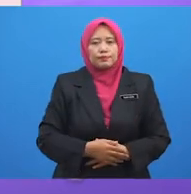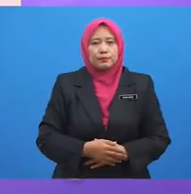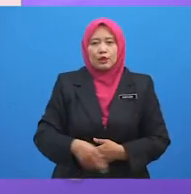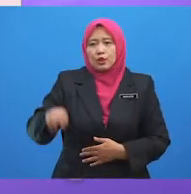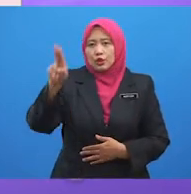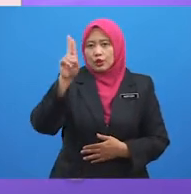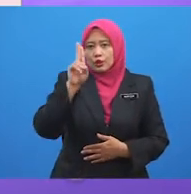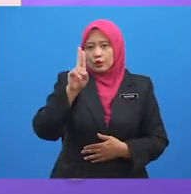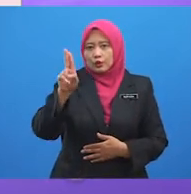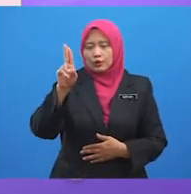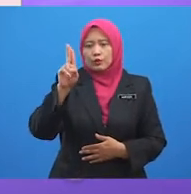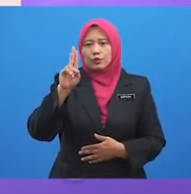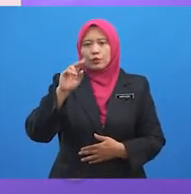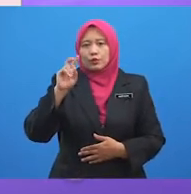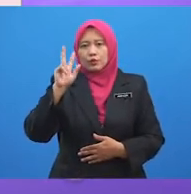Uranium